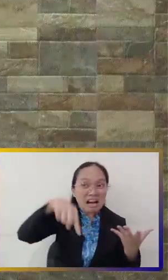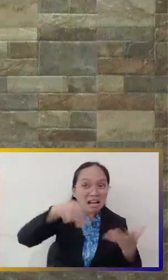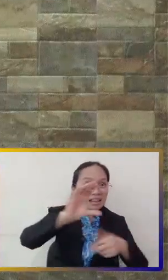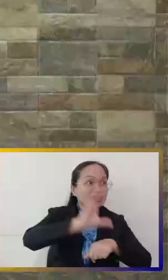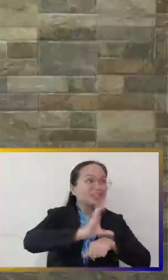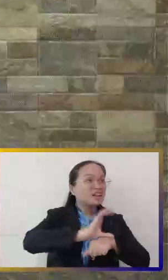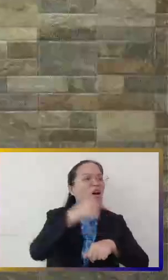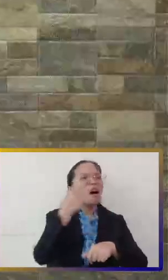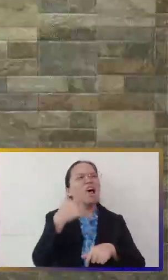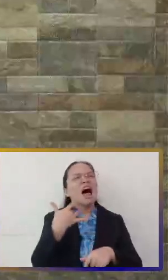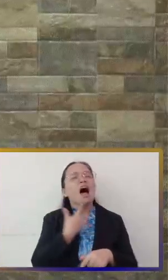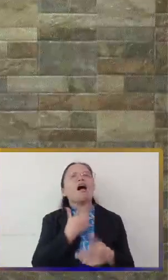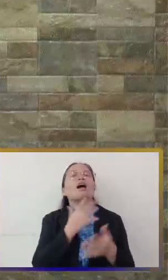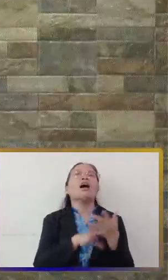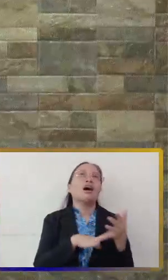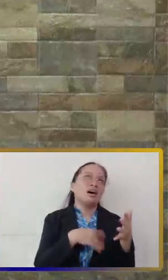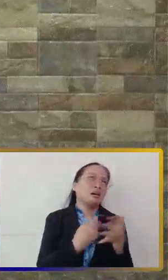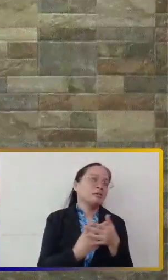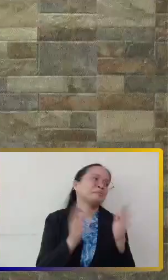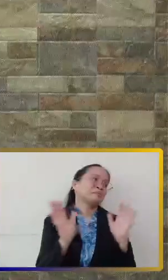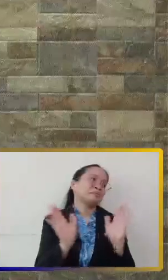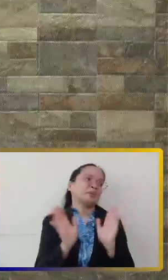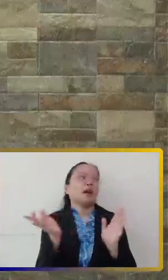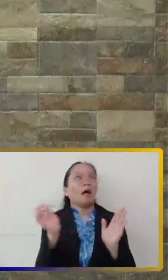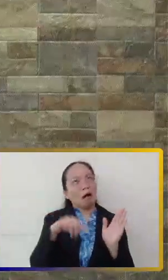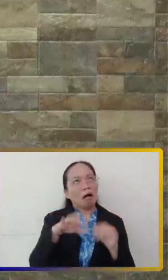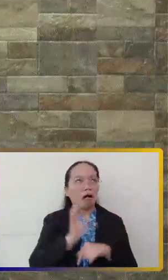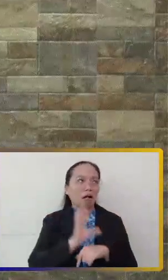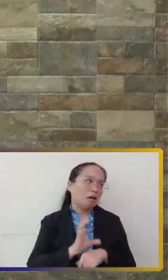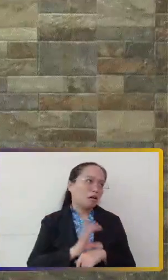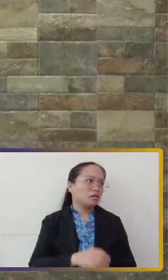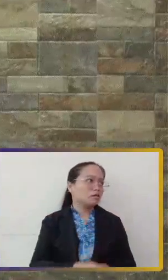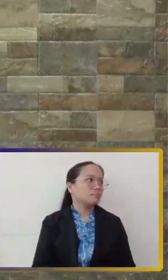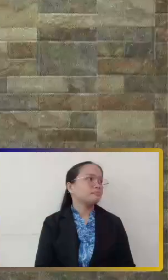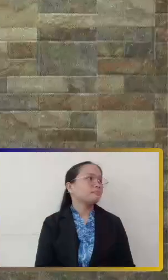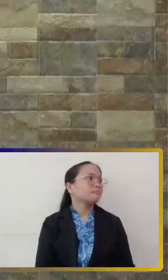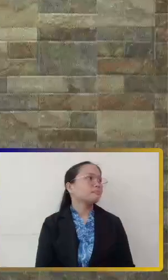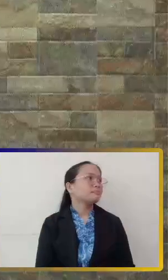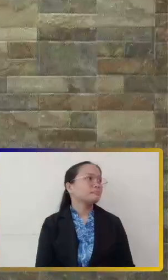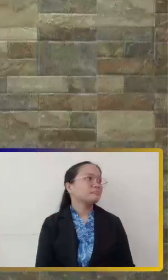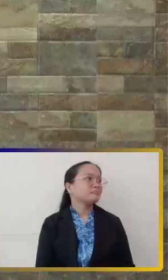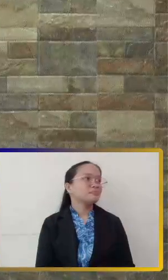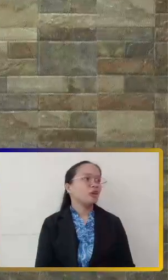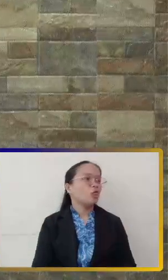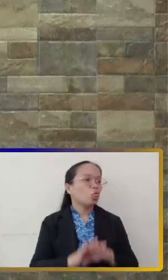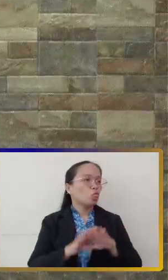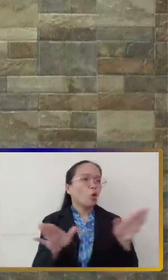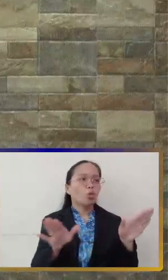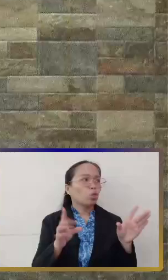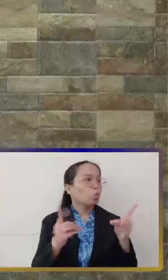ng routine natin. Nawa po'y nagising ko kayo ngayong umaga.